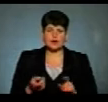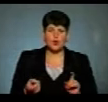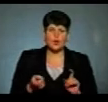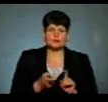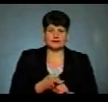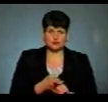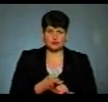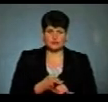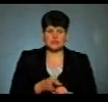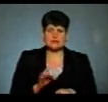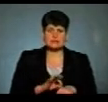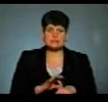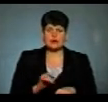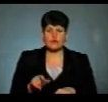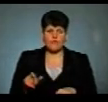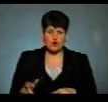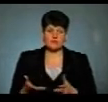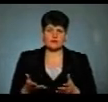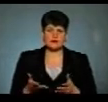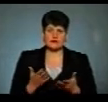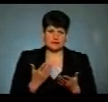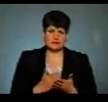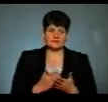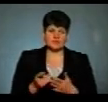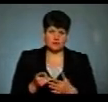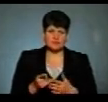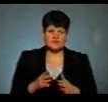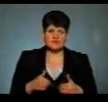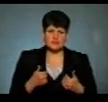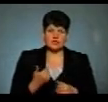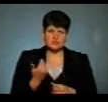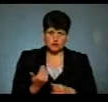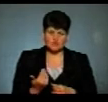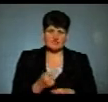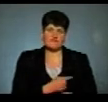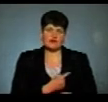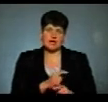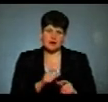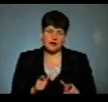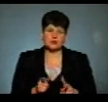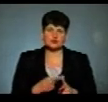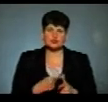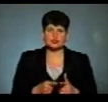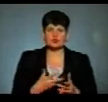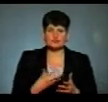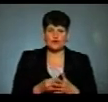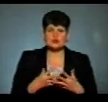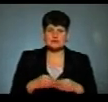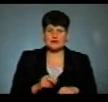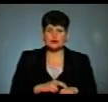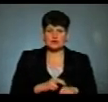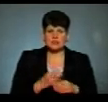контактували з хворими, які зараз визначені у Тернополі, чи звертаються до вас безпосередньо в лікарню, чи вони до свого сімейного лікаря, вже потім, якщо